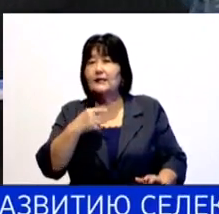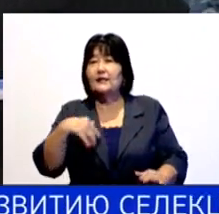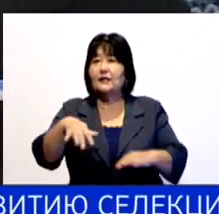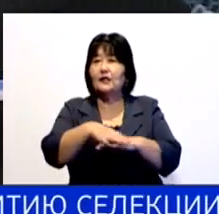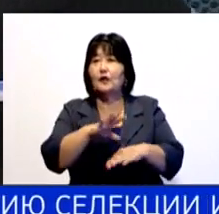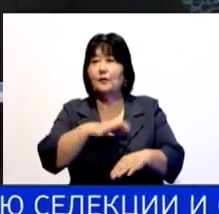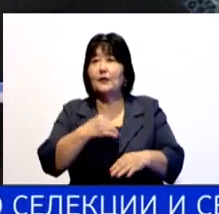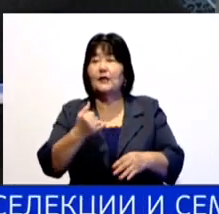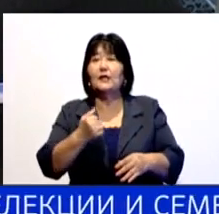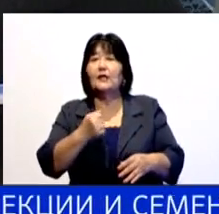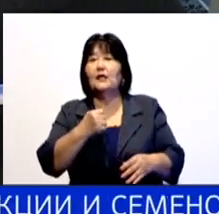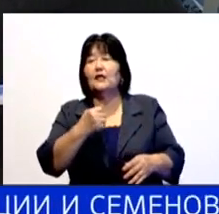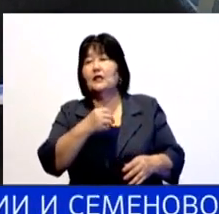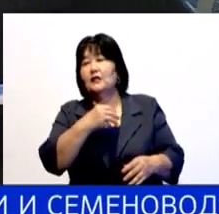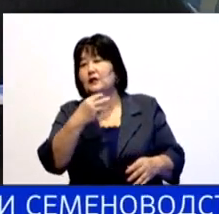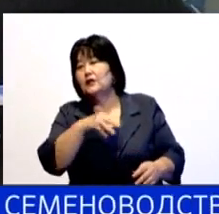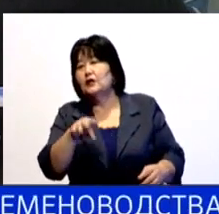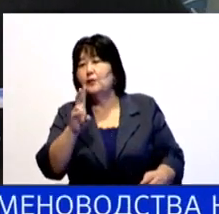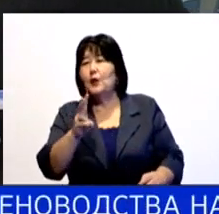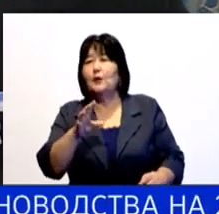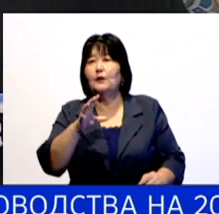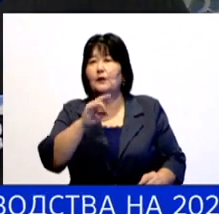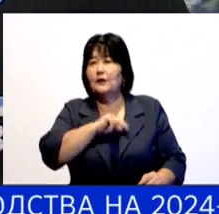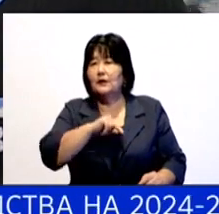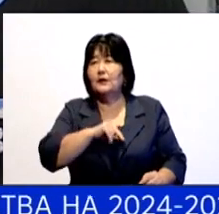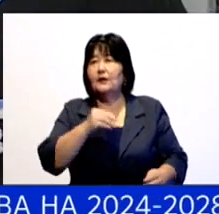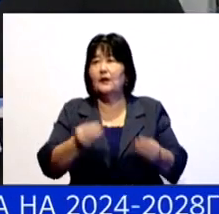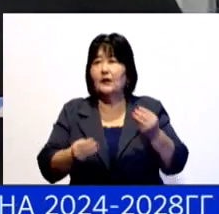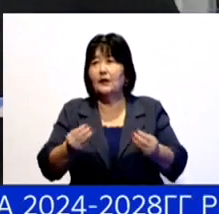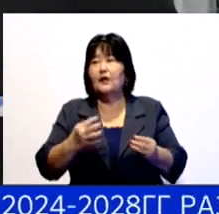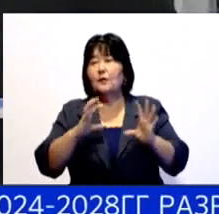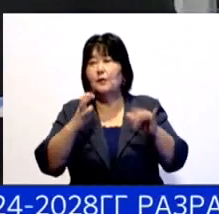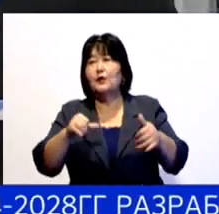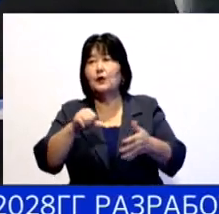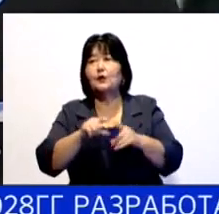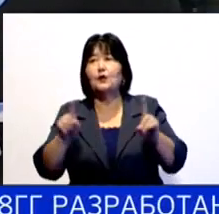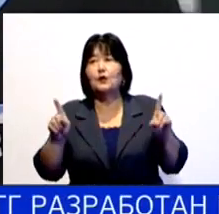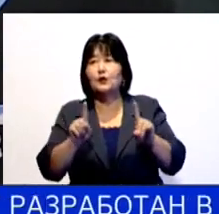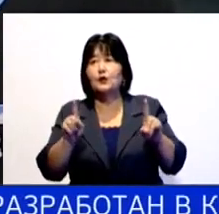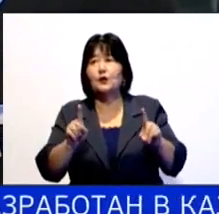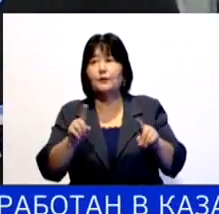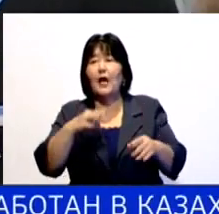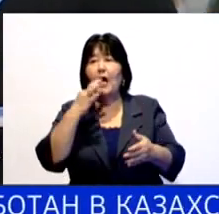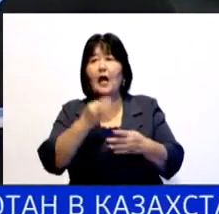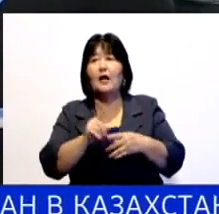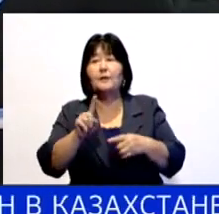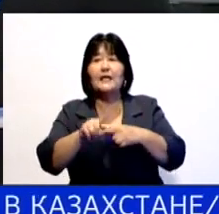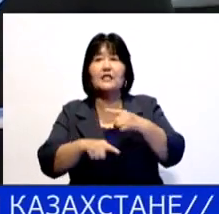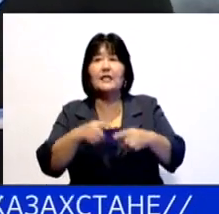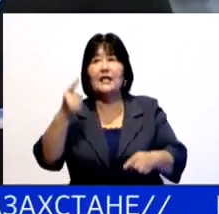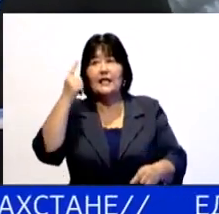было 30 миллионов игр. И текущая наша цель — это выйти на международный масштаб, чтобы миссия заключается в том, чтобы через